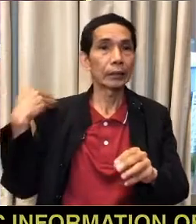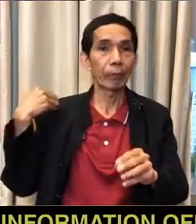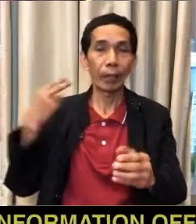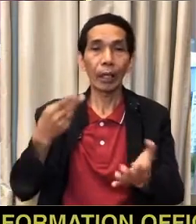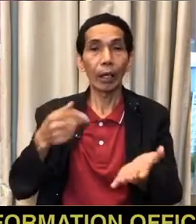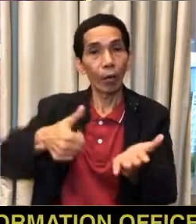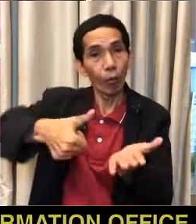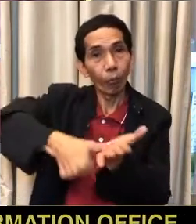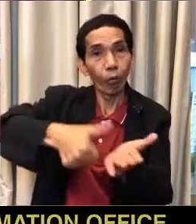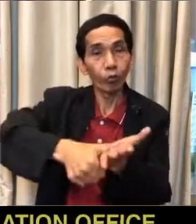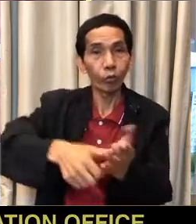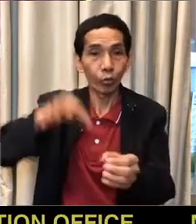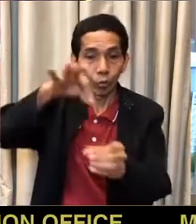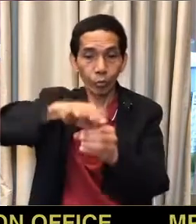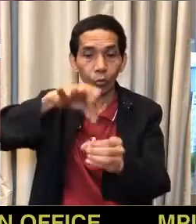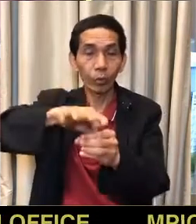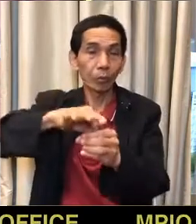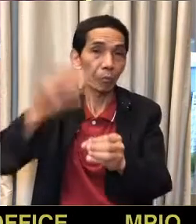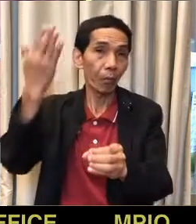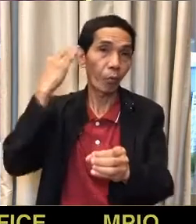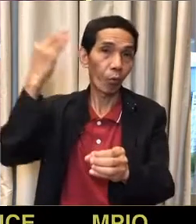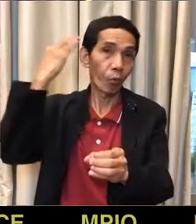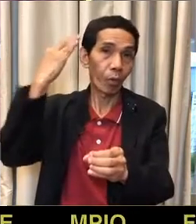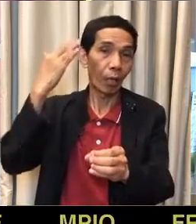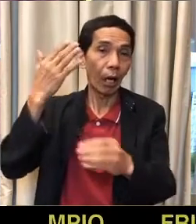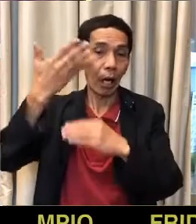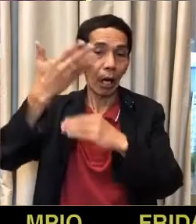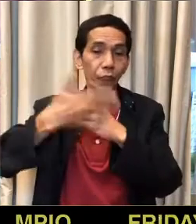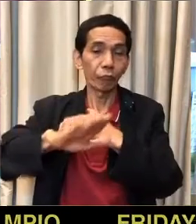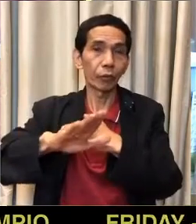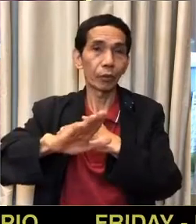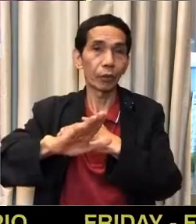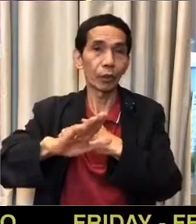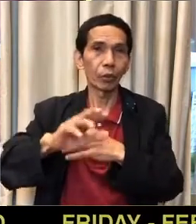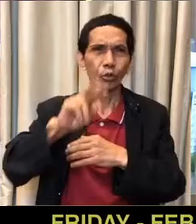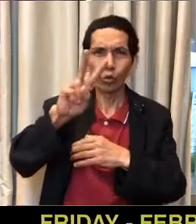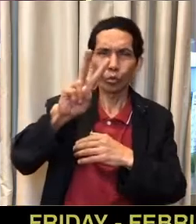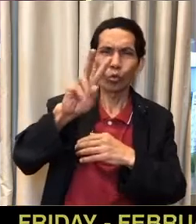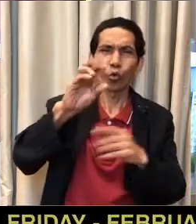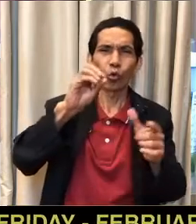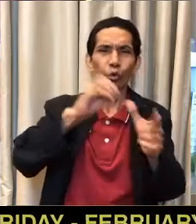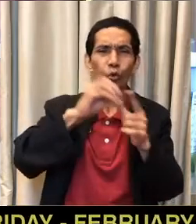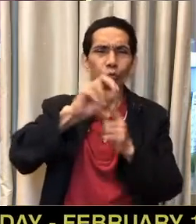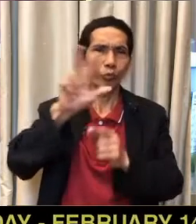ano. Kundi ako nagkakamali after 2 or 3